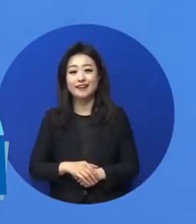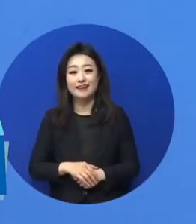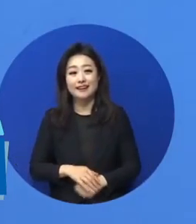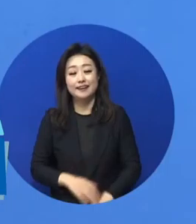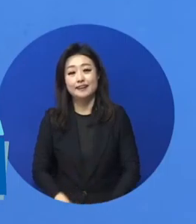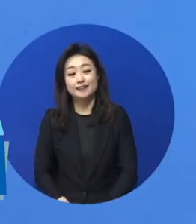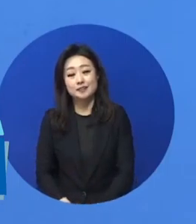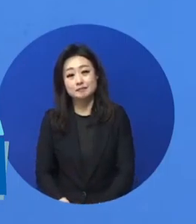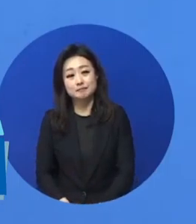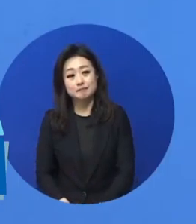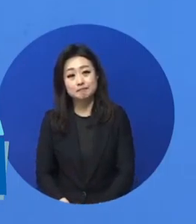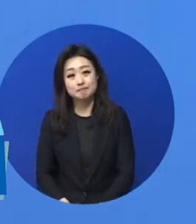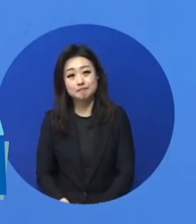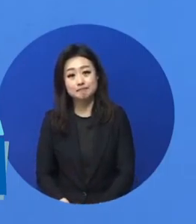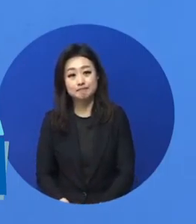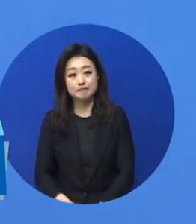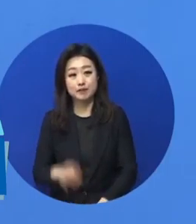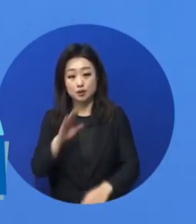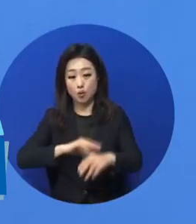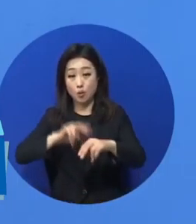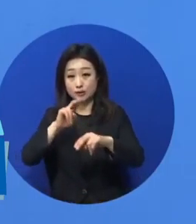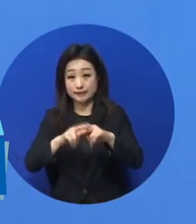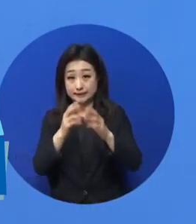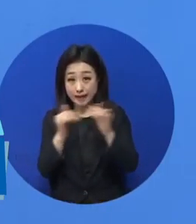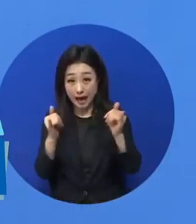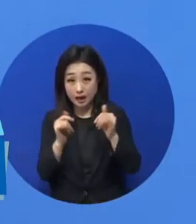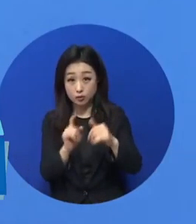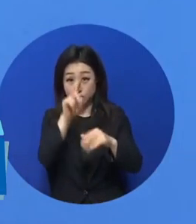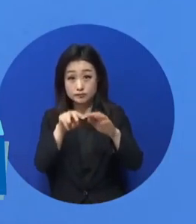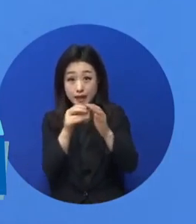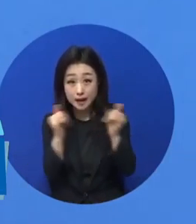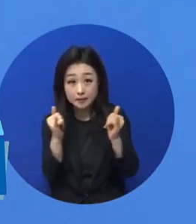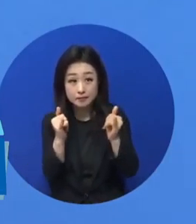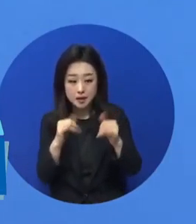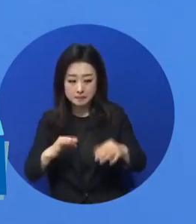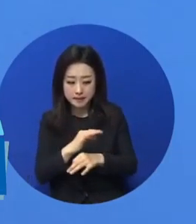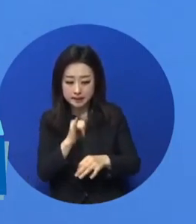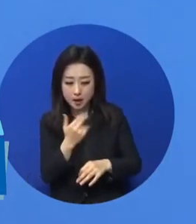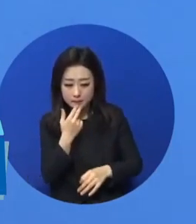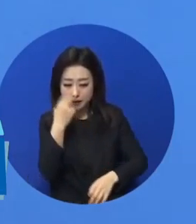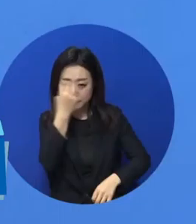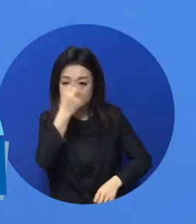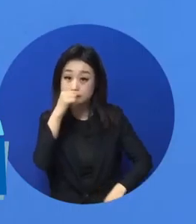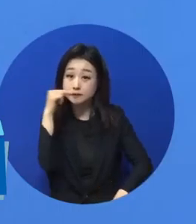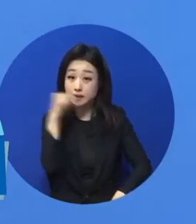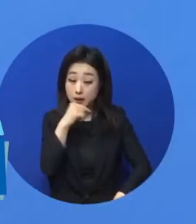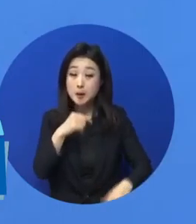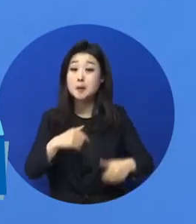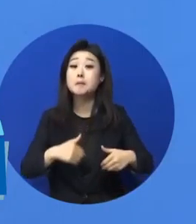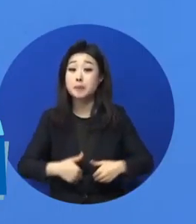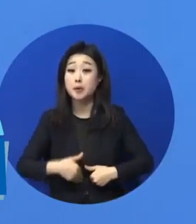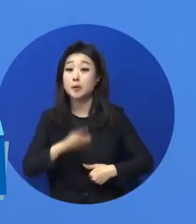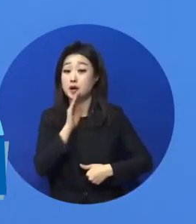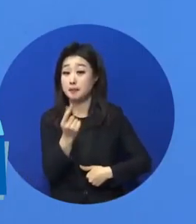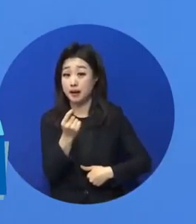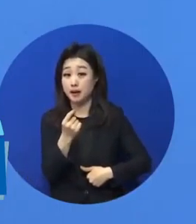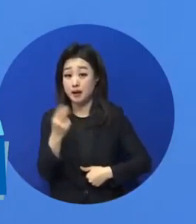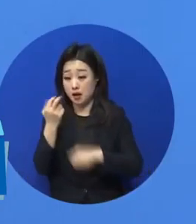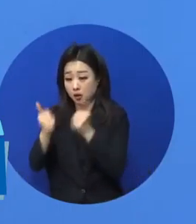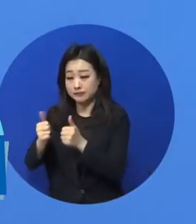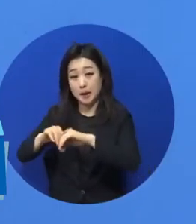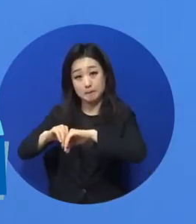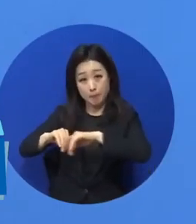대해서 제대로 검증을 하고 제대로 문제가 있을 때 할 수 있는 부분에 대해서는 별도의 우리 검찰과 다른 그런